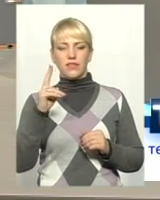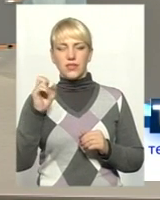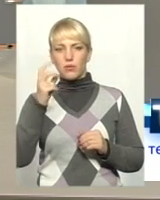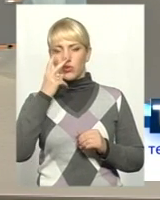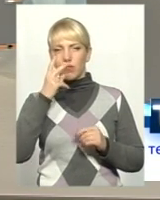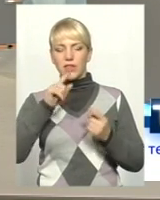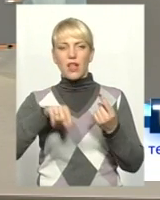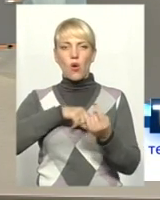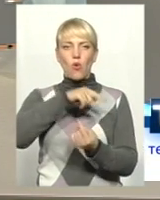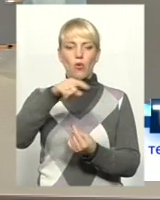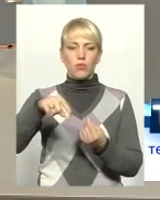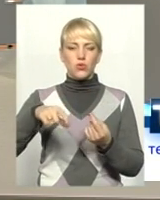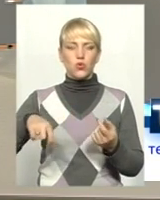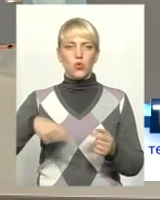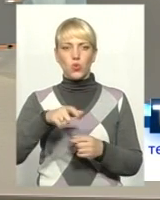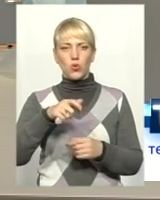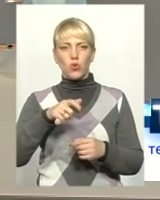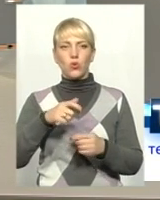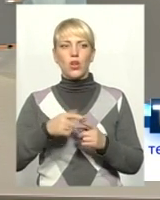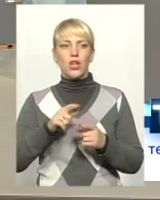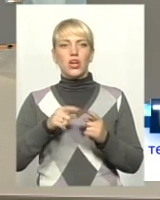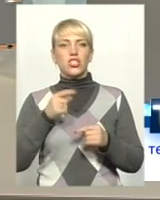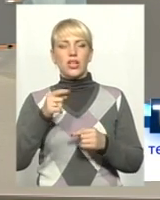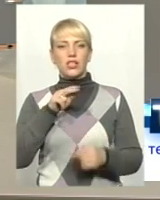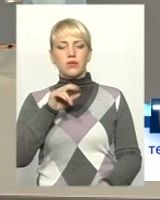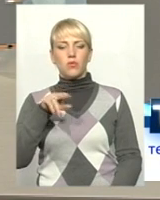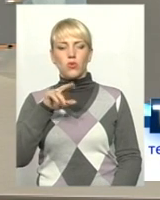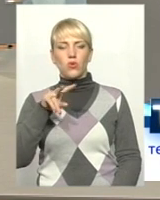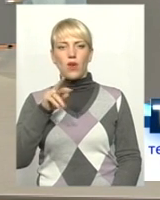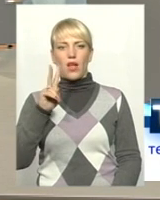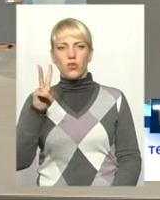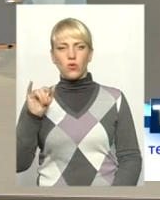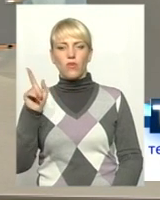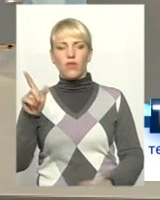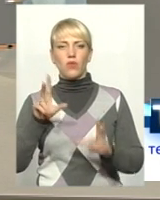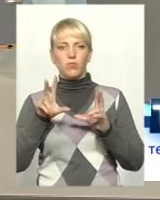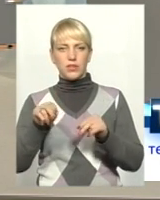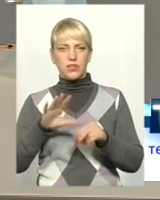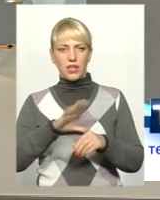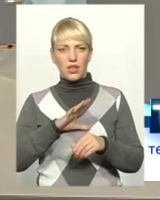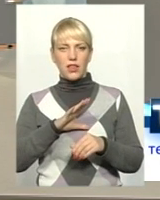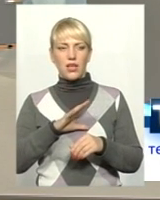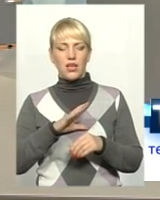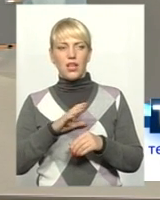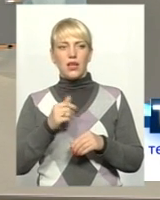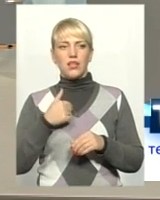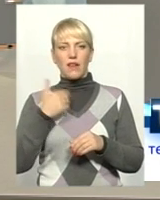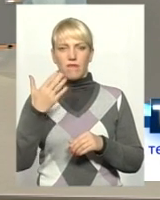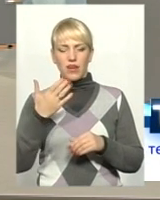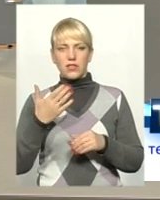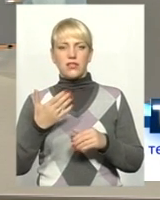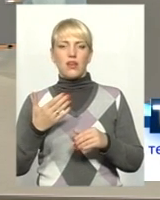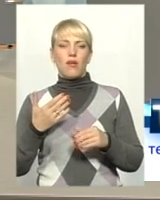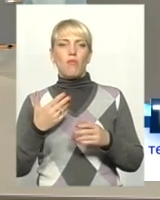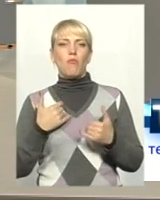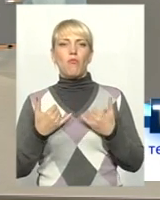Подолянку, от, і дорогу на Карежин. Ви обіцяли дорогу зробити туди, сюди, а то я вас поважаю як порадну людину,